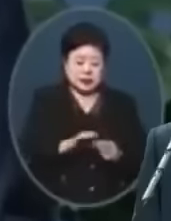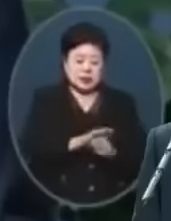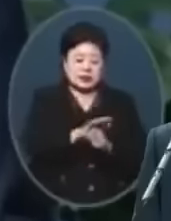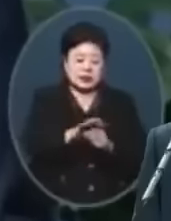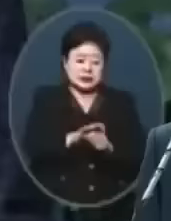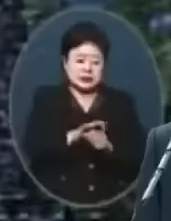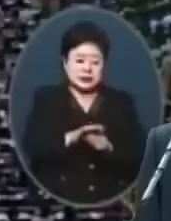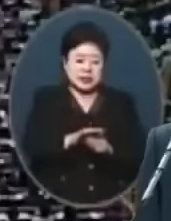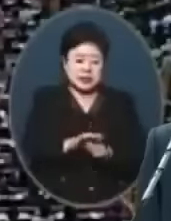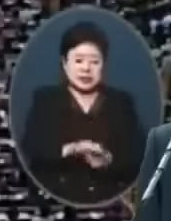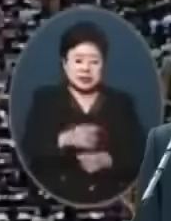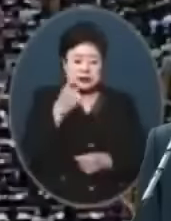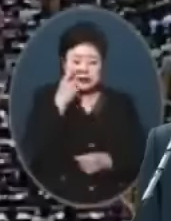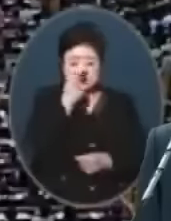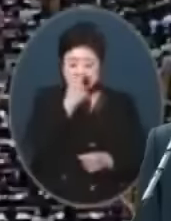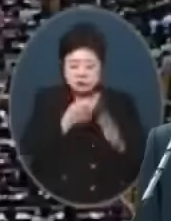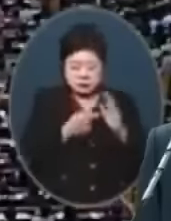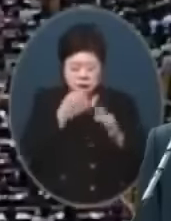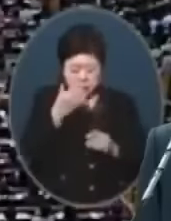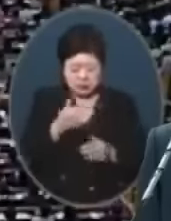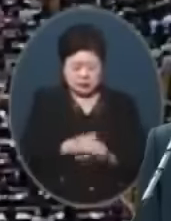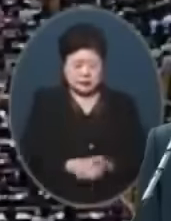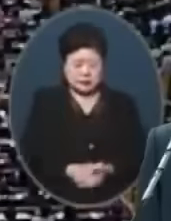사랑한 증거가 될 수 있는 것입니다.